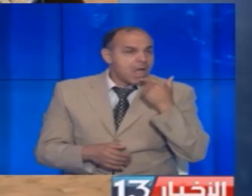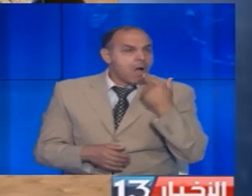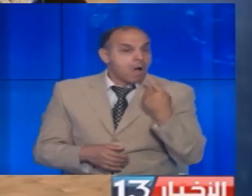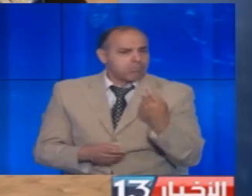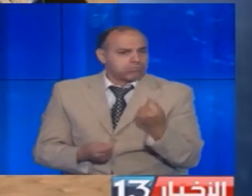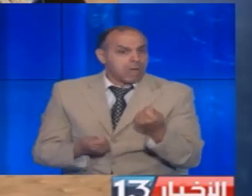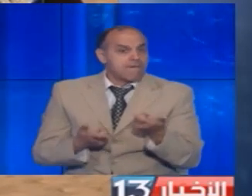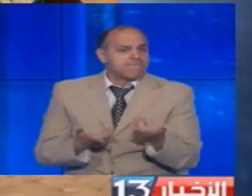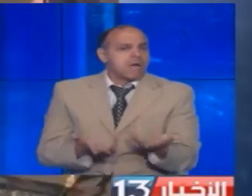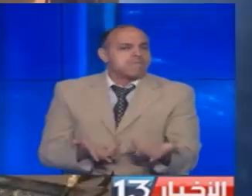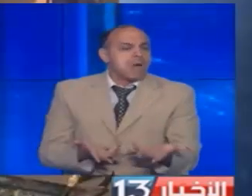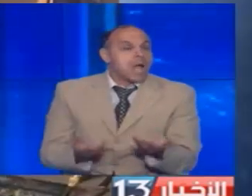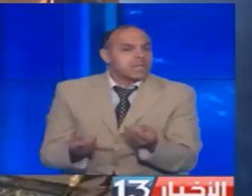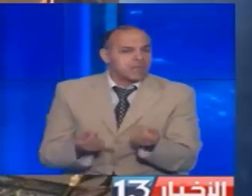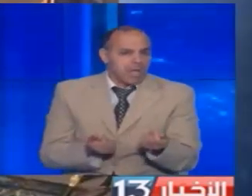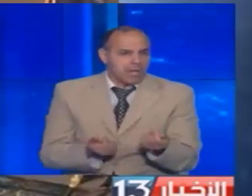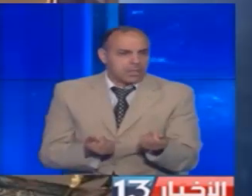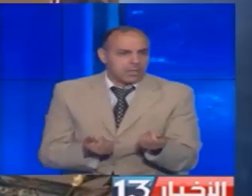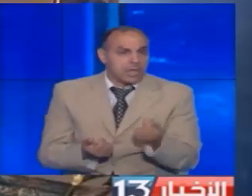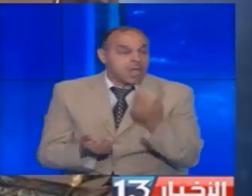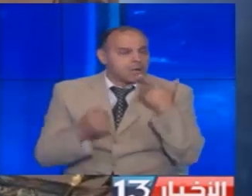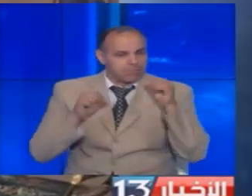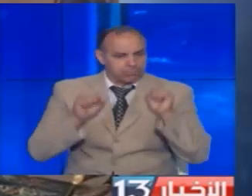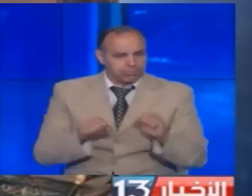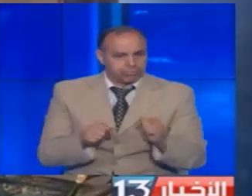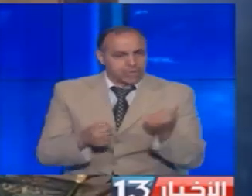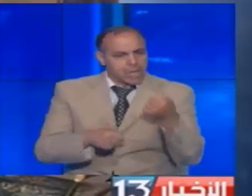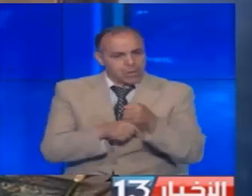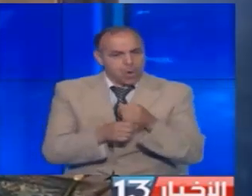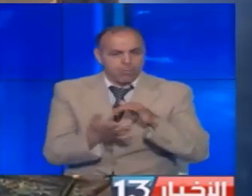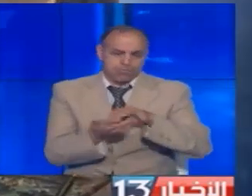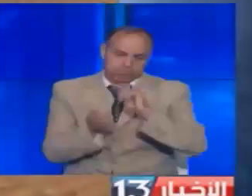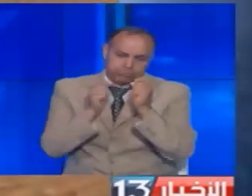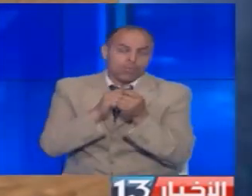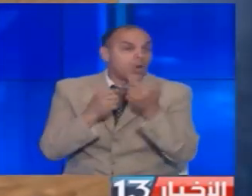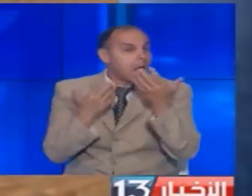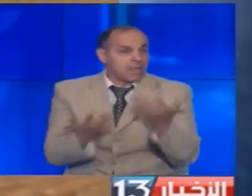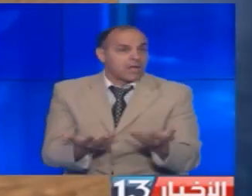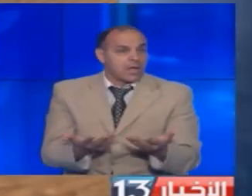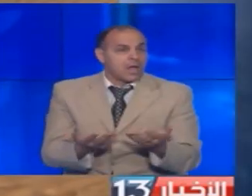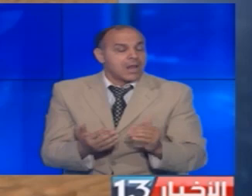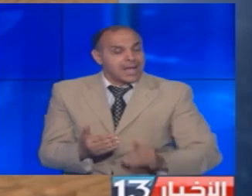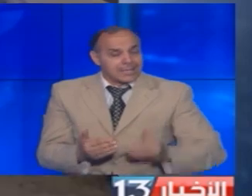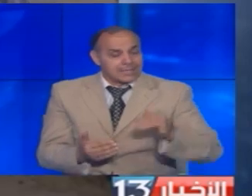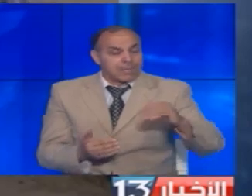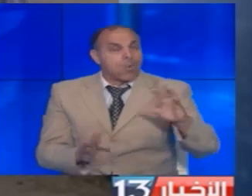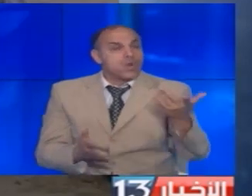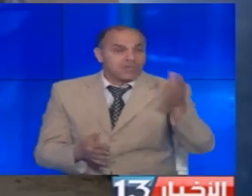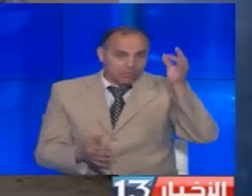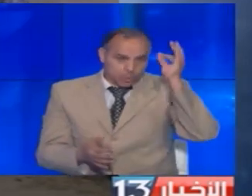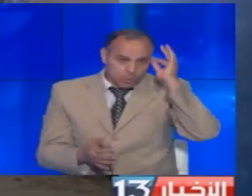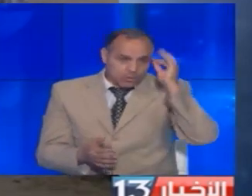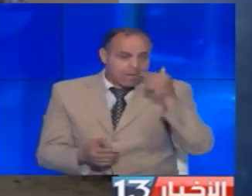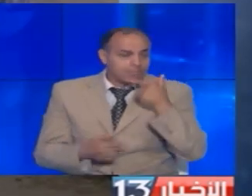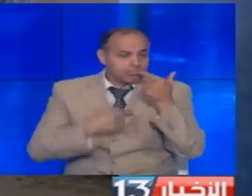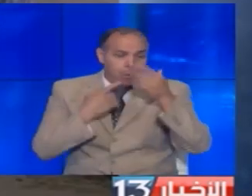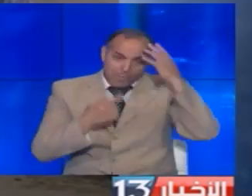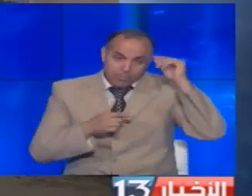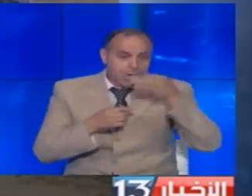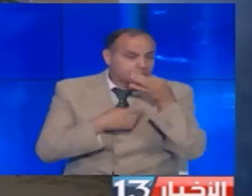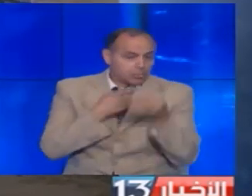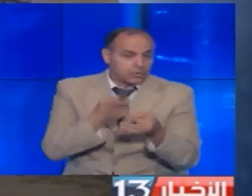ثروات عديدة طبيعية قادرة على إحداث نقلة نوعية للتنمية في تونس بحسب